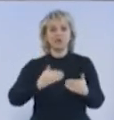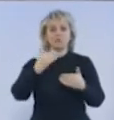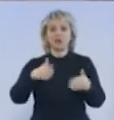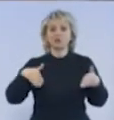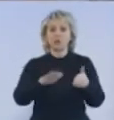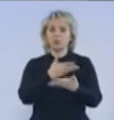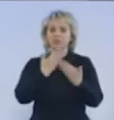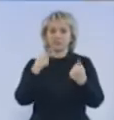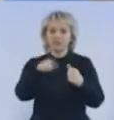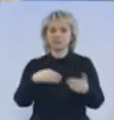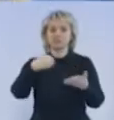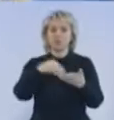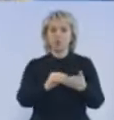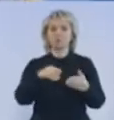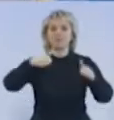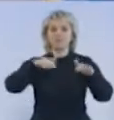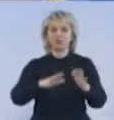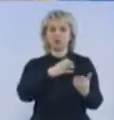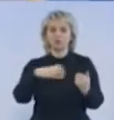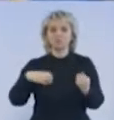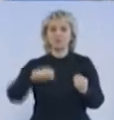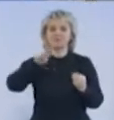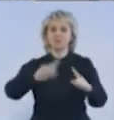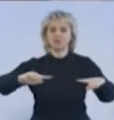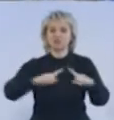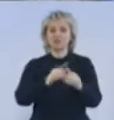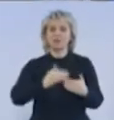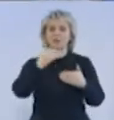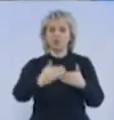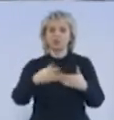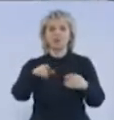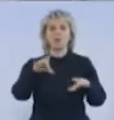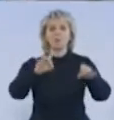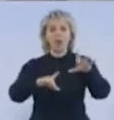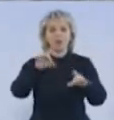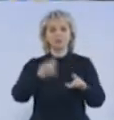дорог для нее нет. Закупленная по решению губернатора спецтехника форсирует и болото.